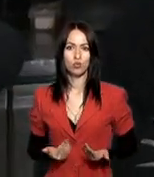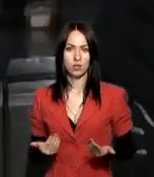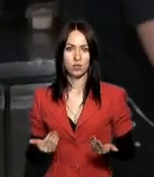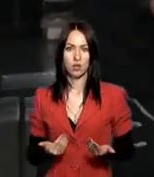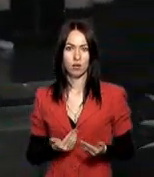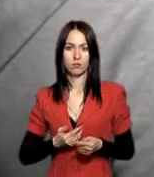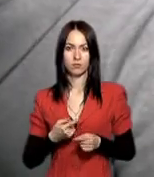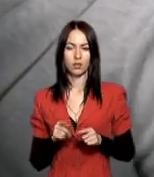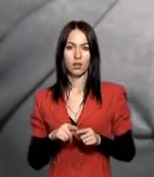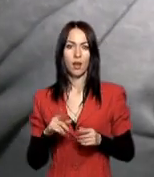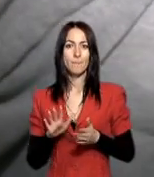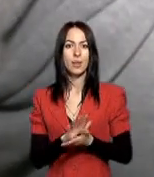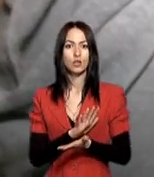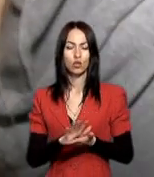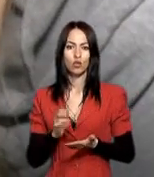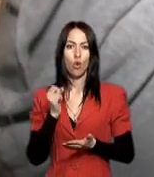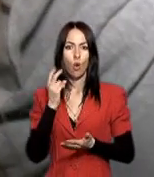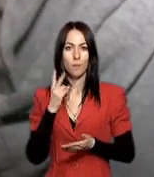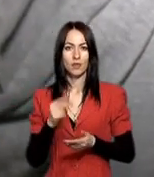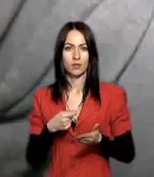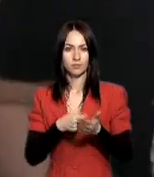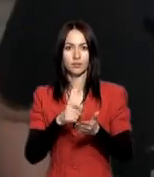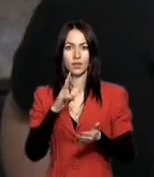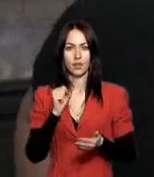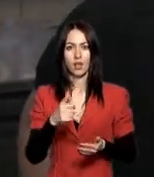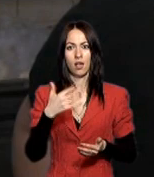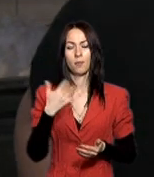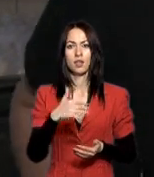за життя. Безкоштовні обіди готують на півсотні людей.